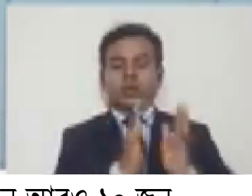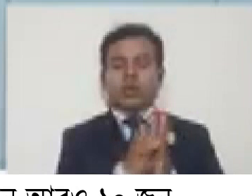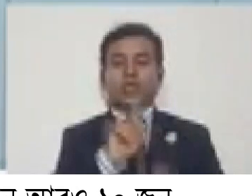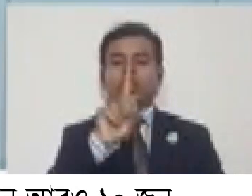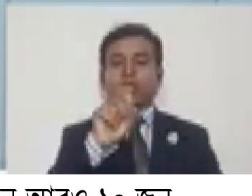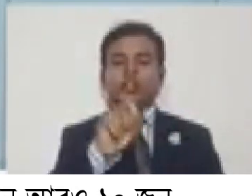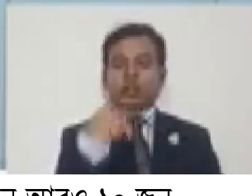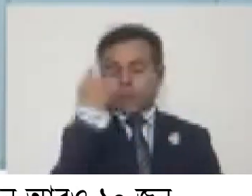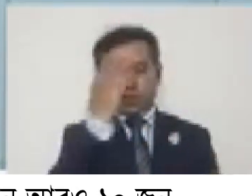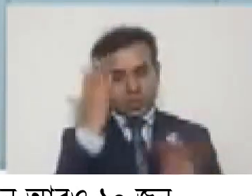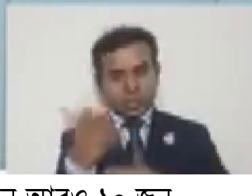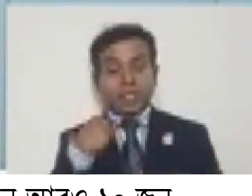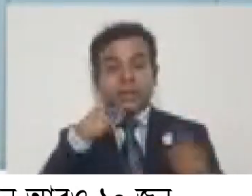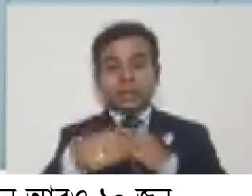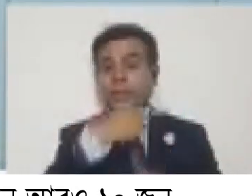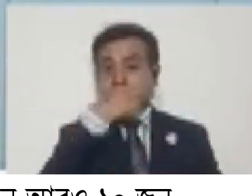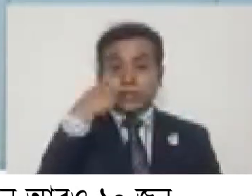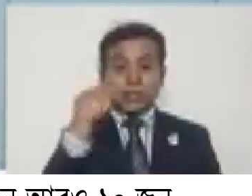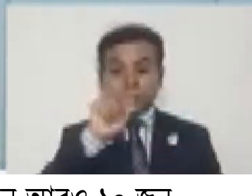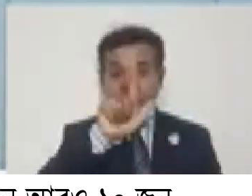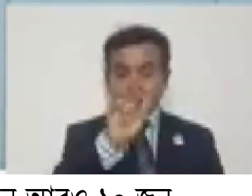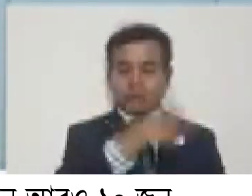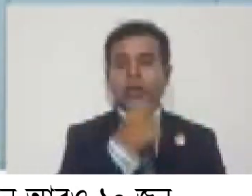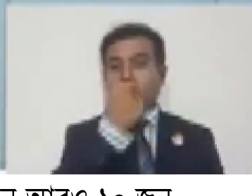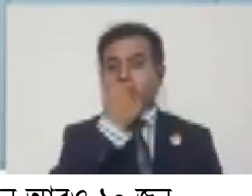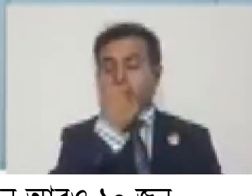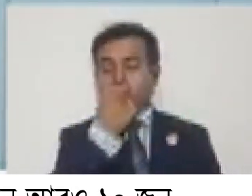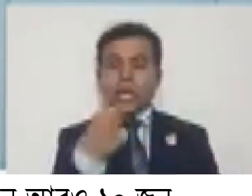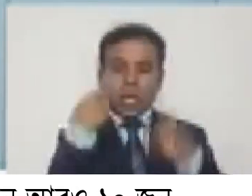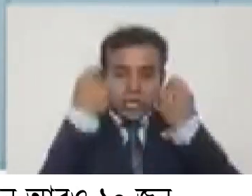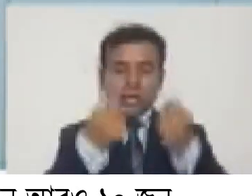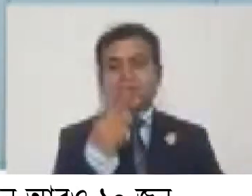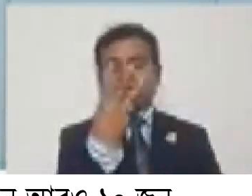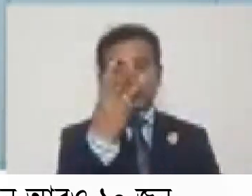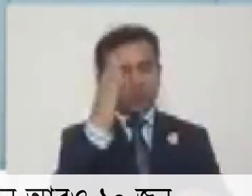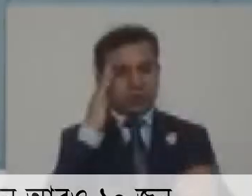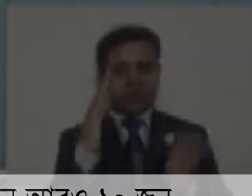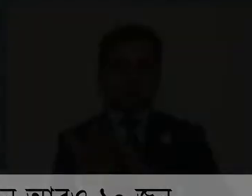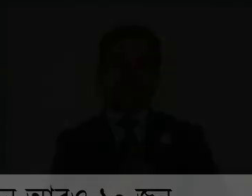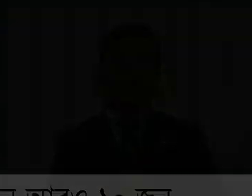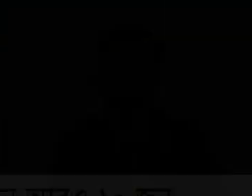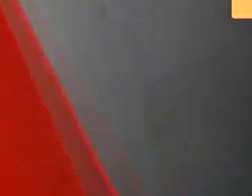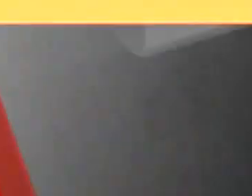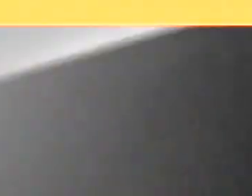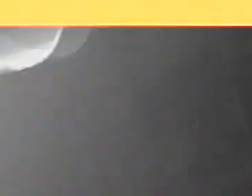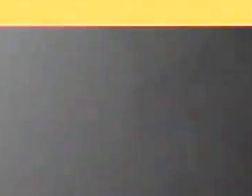নারী 3 জন, ঢাকায় 6 জন এবং ঢাকার বাইরে 4 জন।